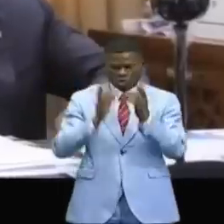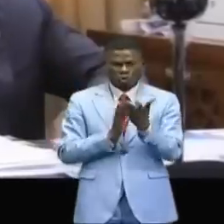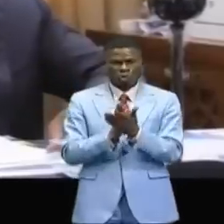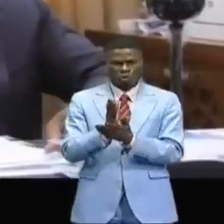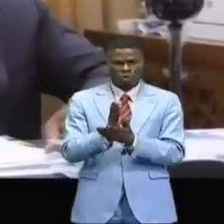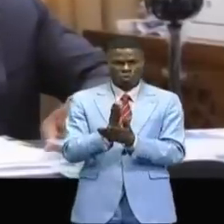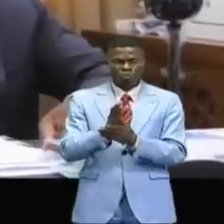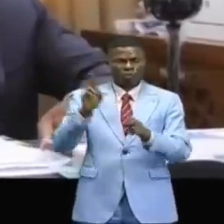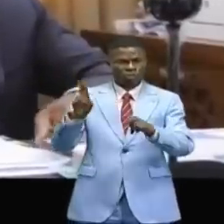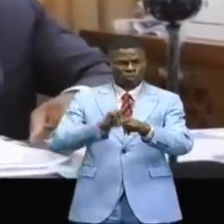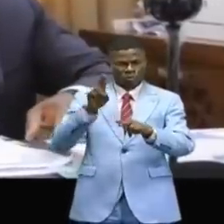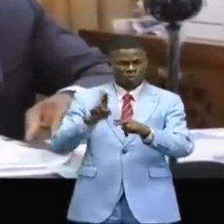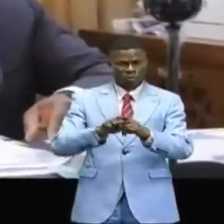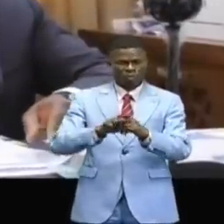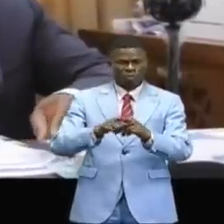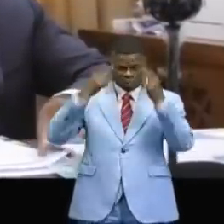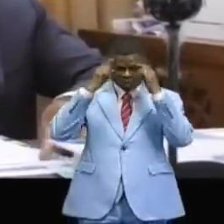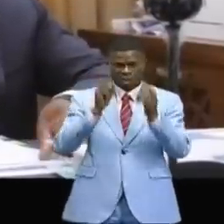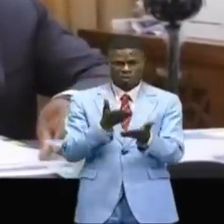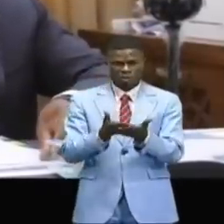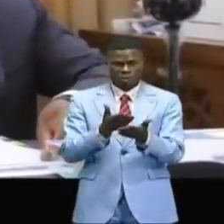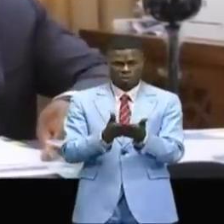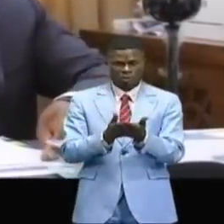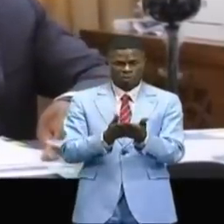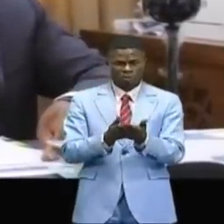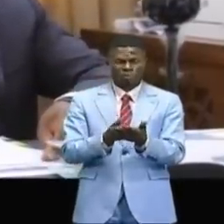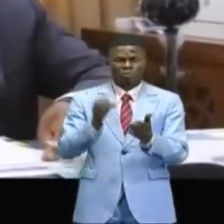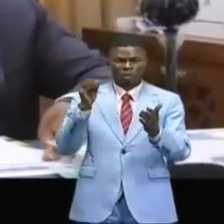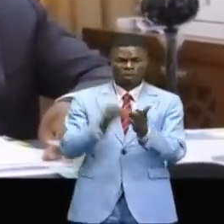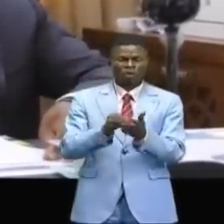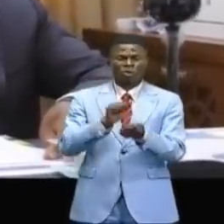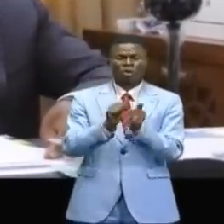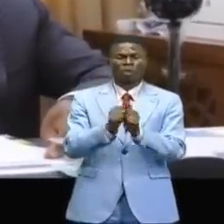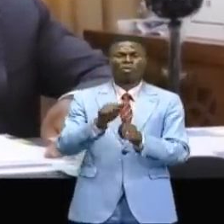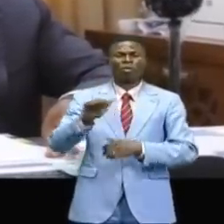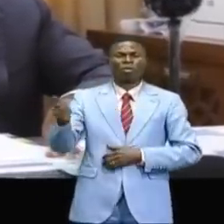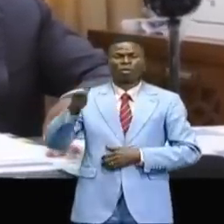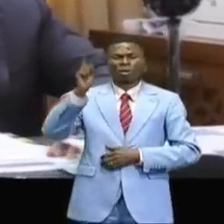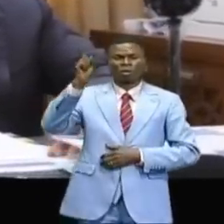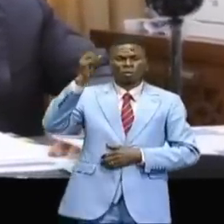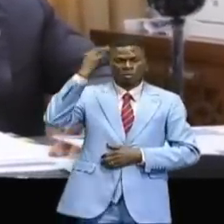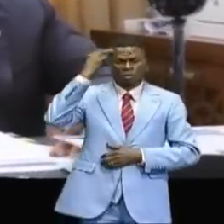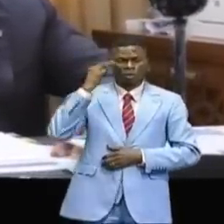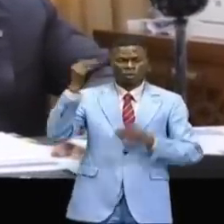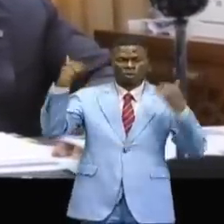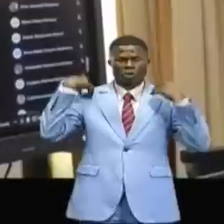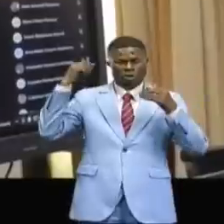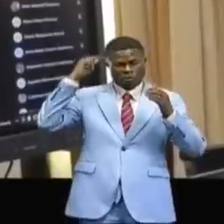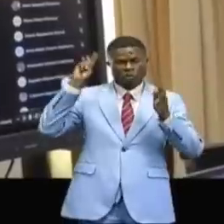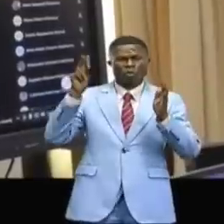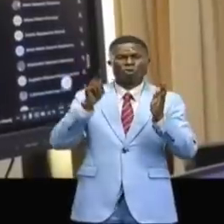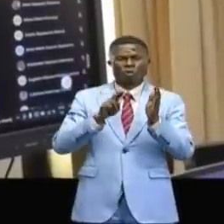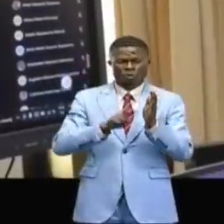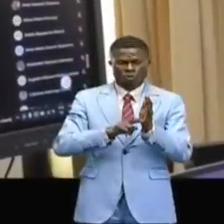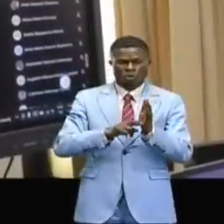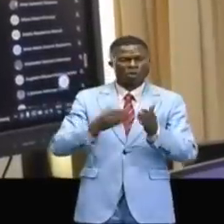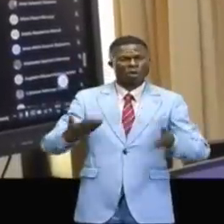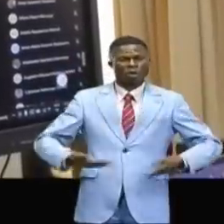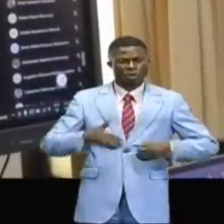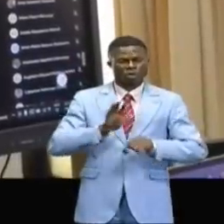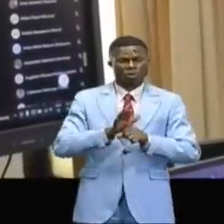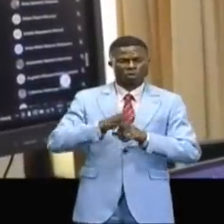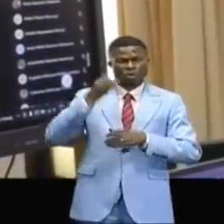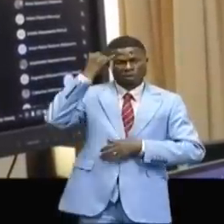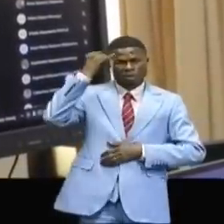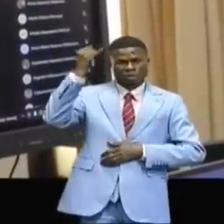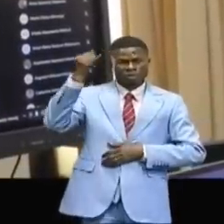pour l'exécution de cette mesure. Sur un autre chapitre, le premier ministre chef du gouvernement a salué